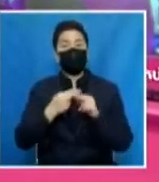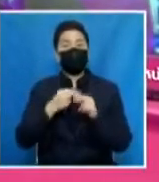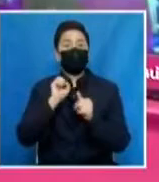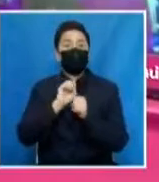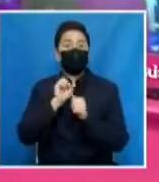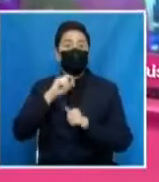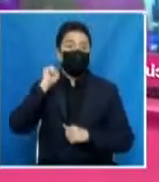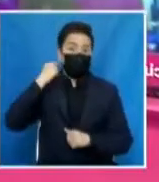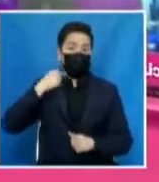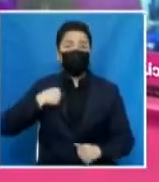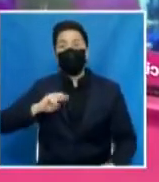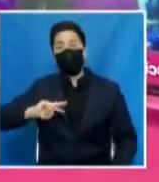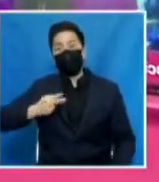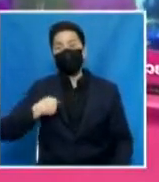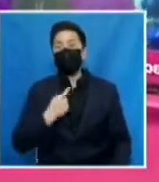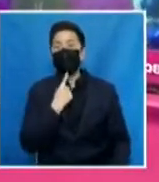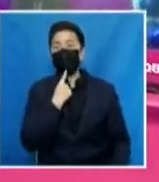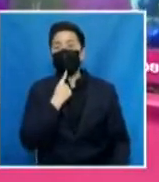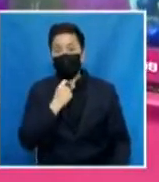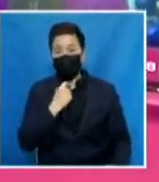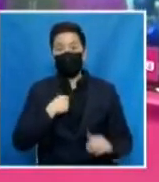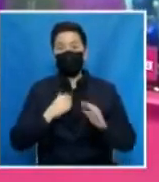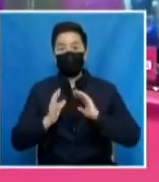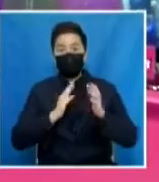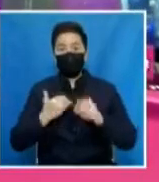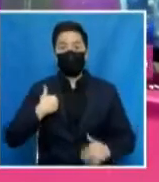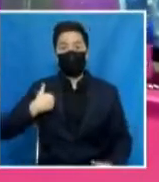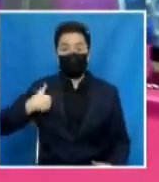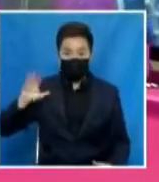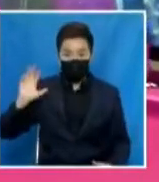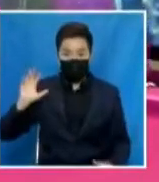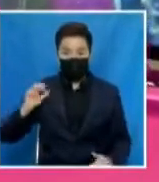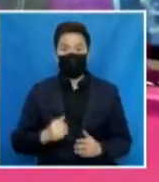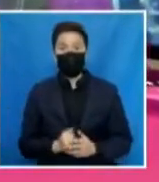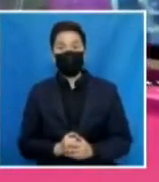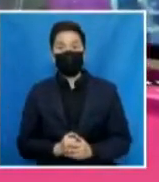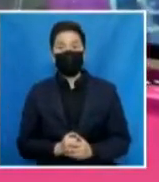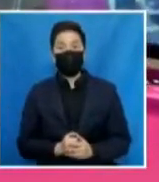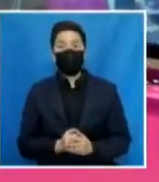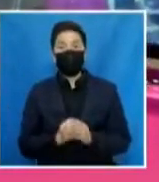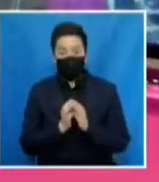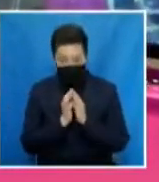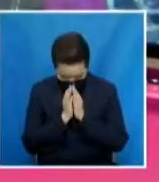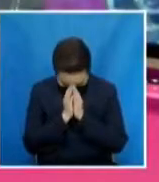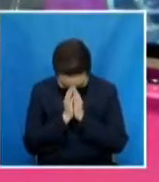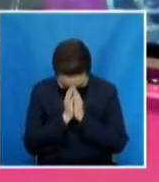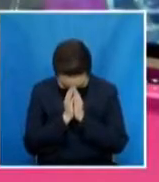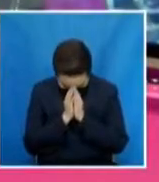ชัยกฤตและคุณคมคิดสรรสนเกียรติล่ามภาษามือต้องลาไปก่อนนะคะสวัสดีค่ะ